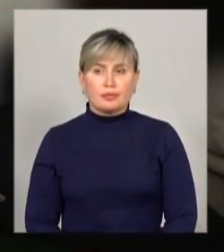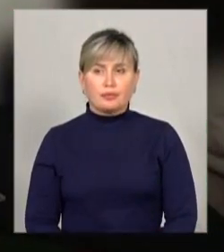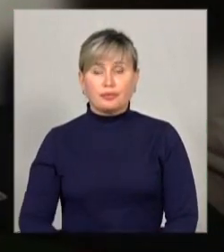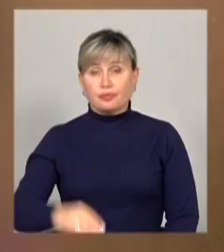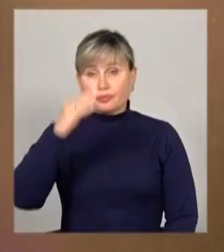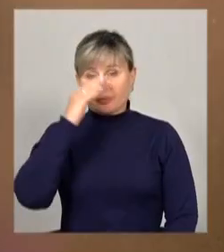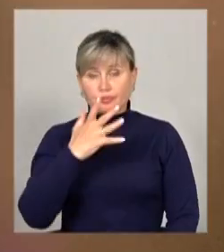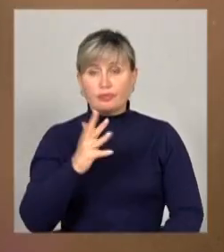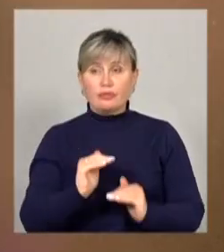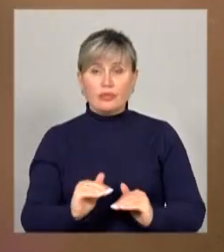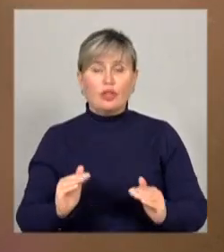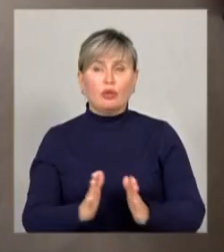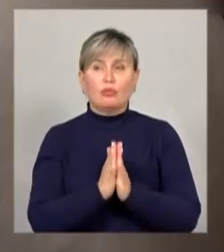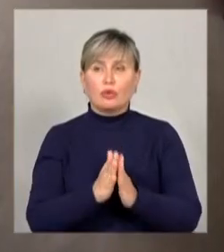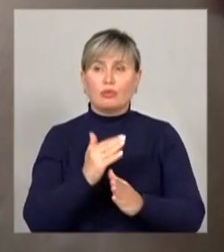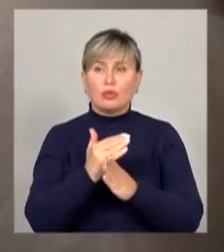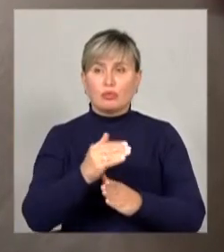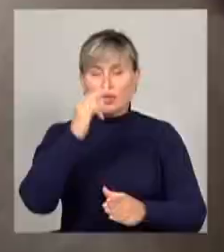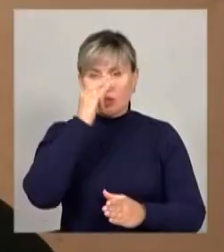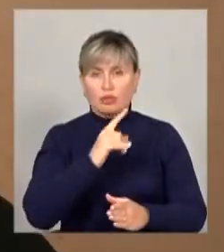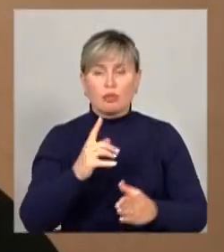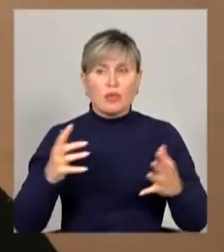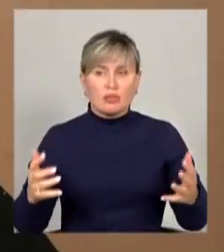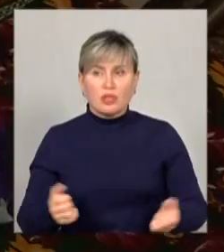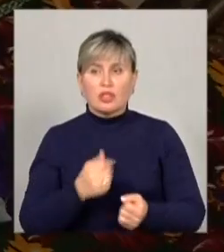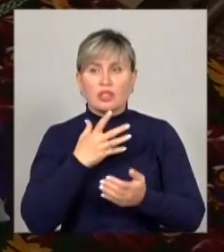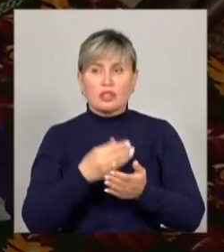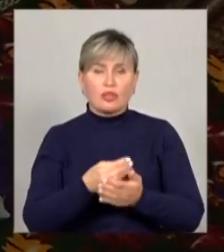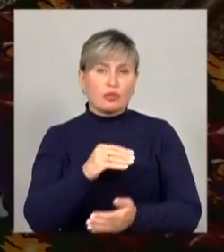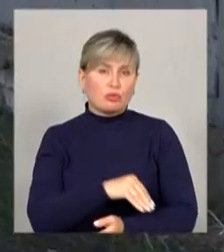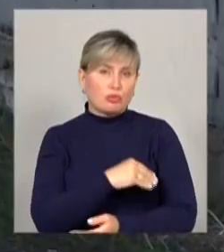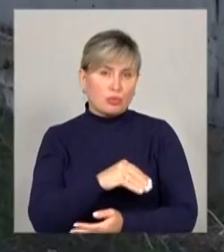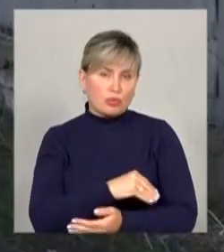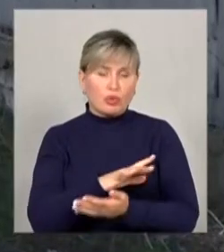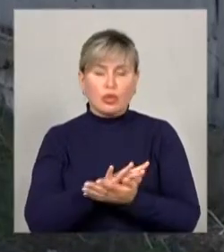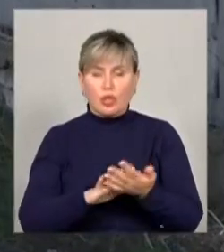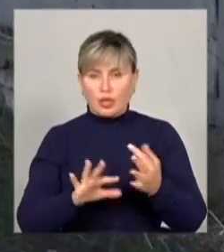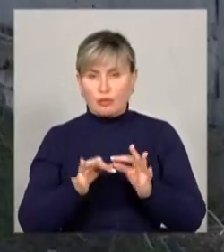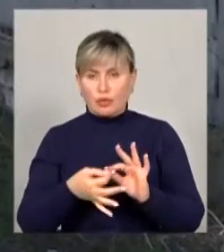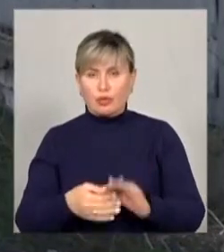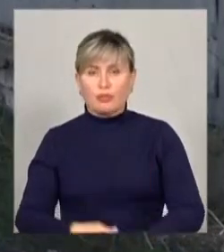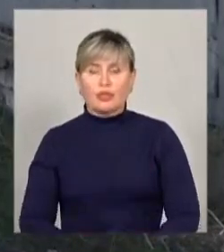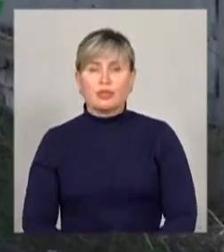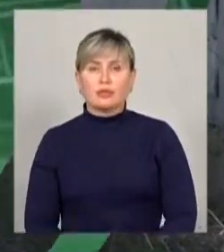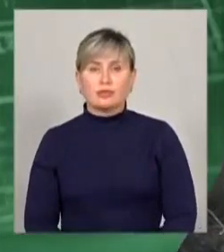Отец 5 детей просит помощи казахстанцев, чтобы спасти свою супругу. Подробнее смотрите в рубрике «Мейрам Микена».